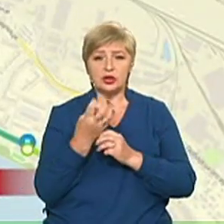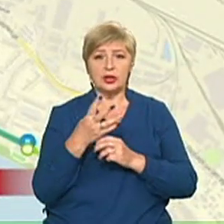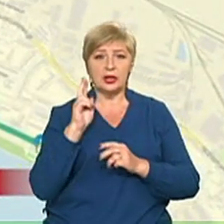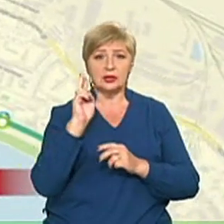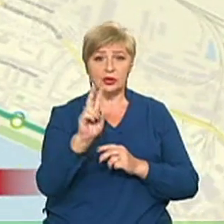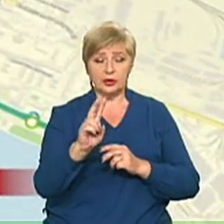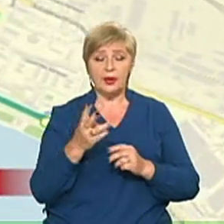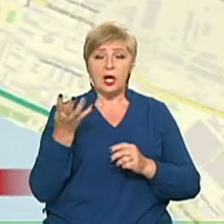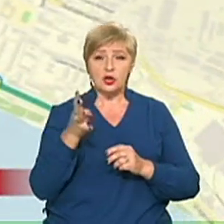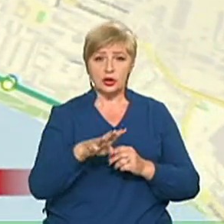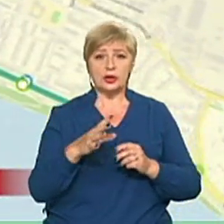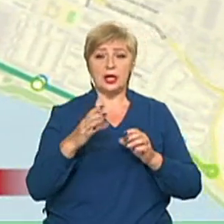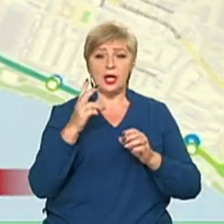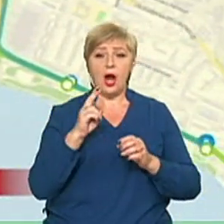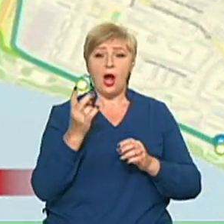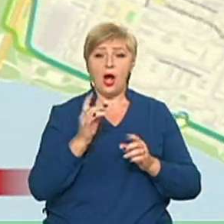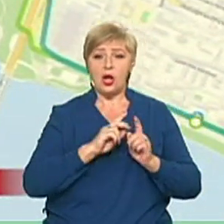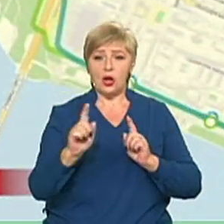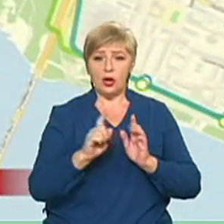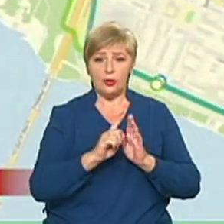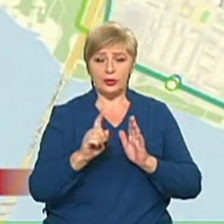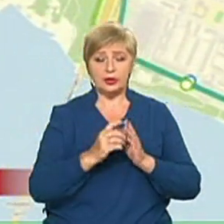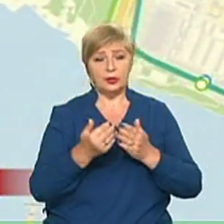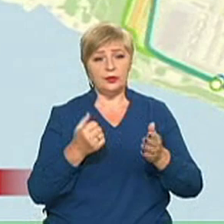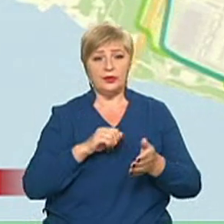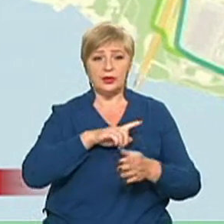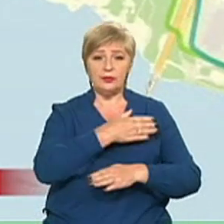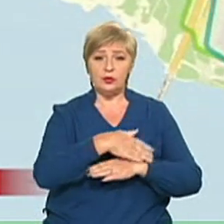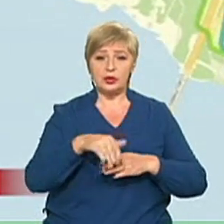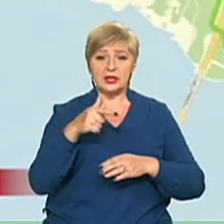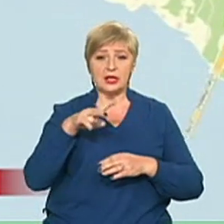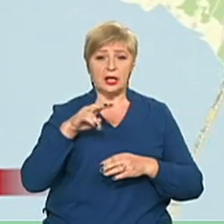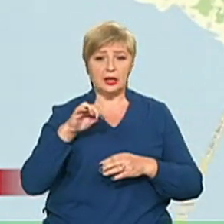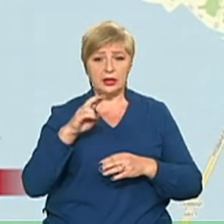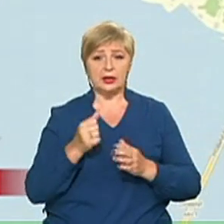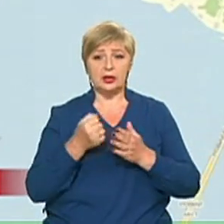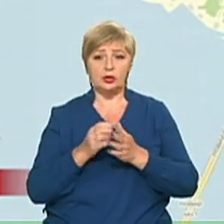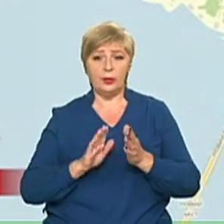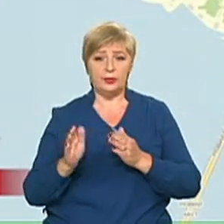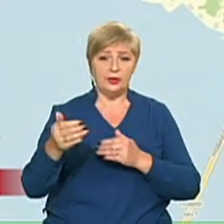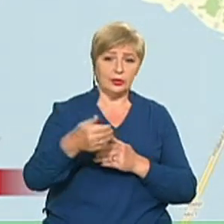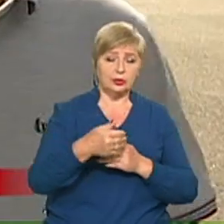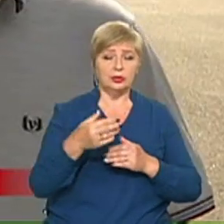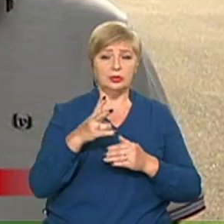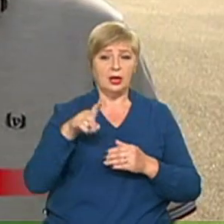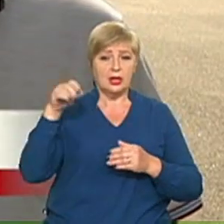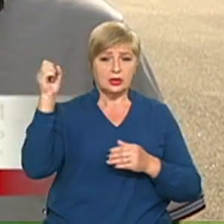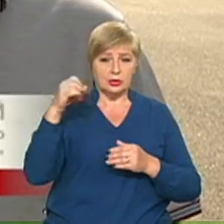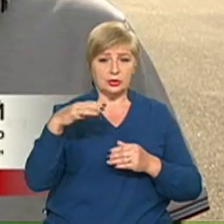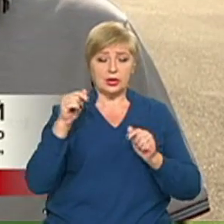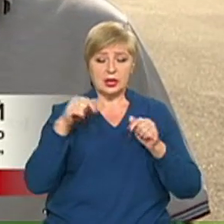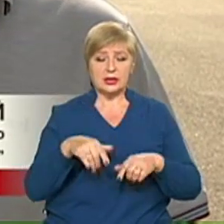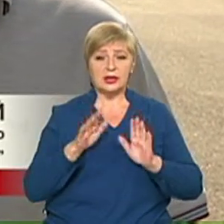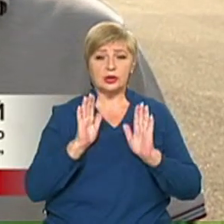14-го тролейбусу. 4 локомотиви курсуватимуть від вулиці Глінки до повороту на житломасиві «Сонячний». Здесь